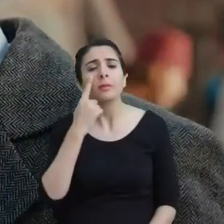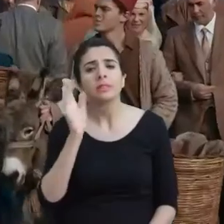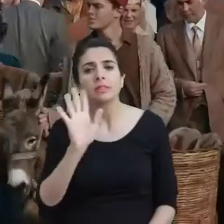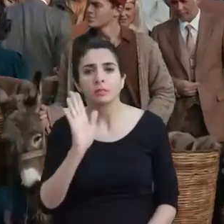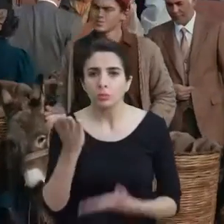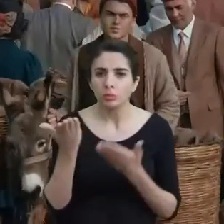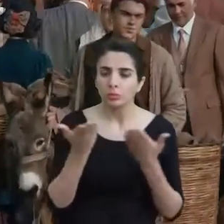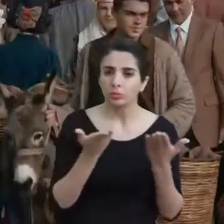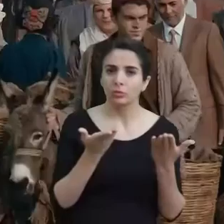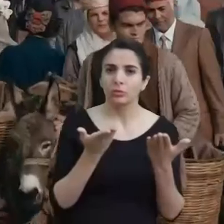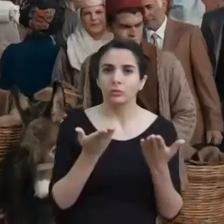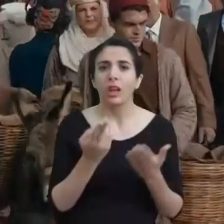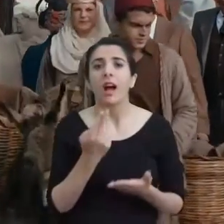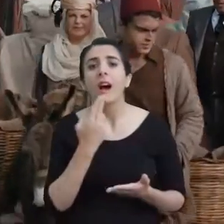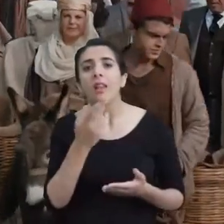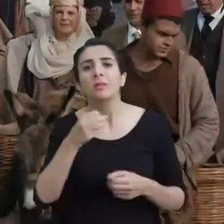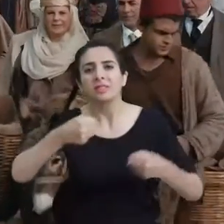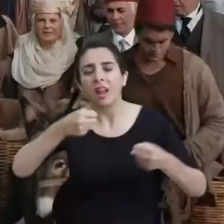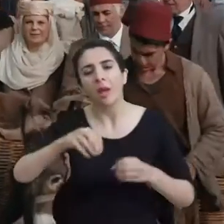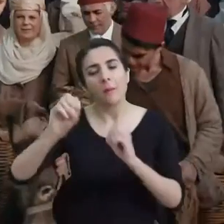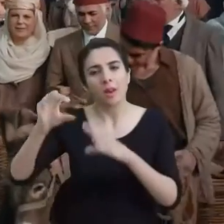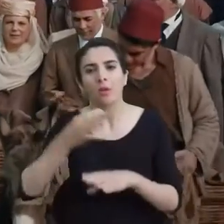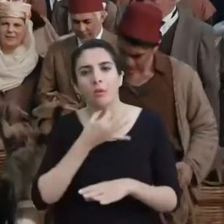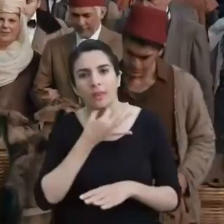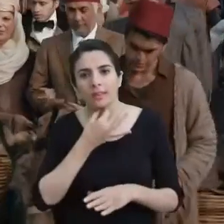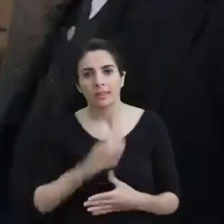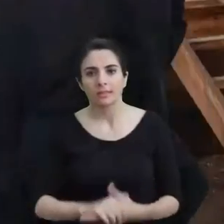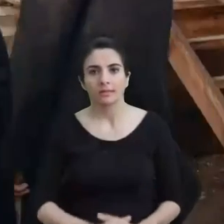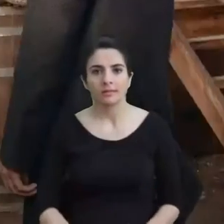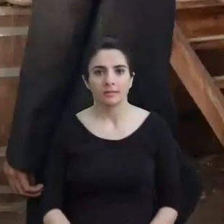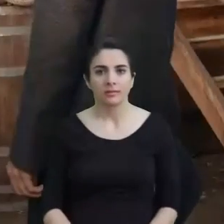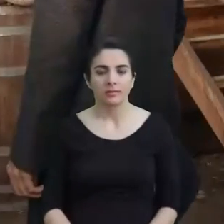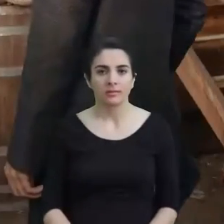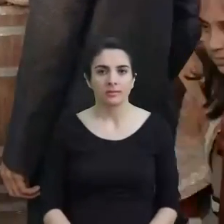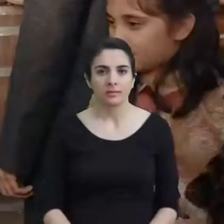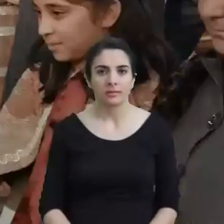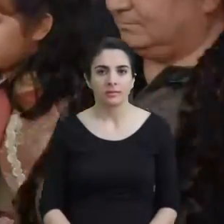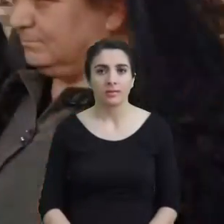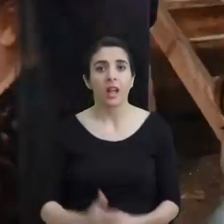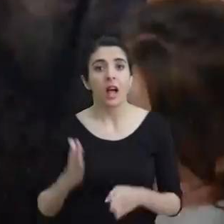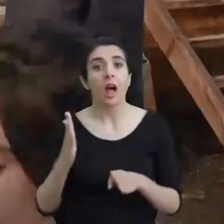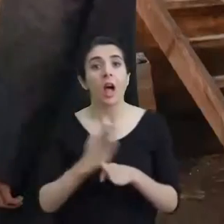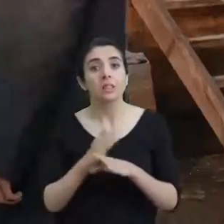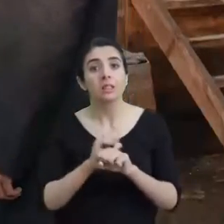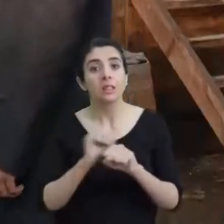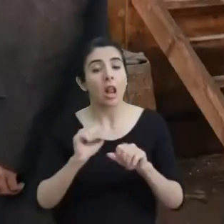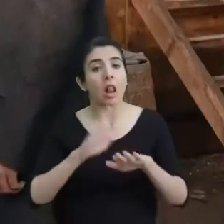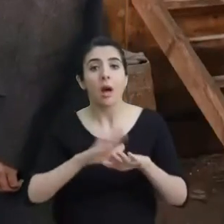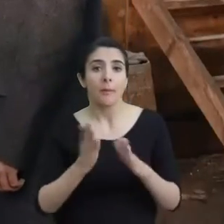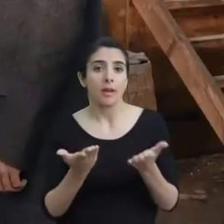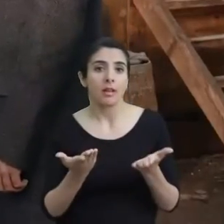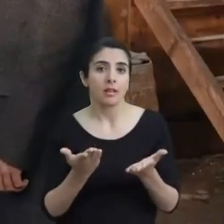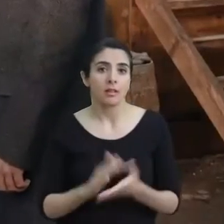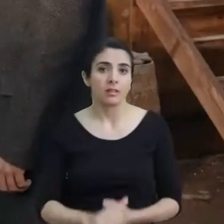Bakar mısın? Buyurun bey. Lütfen hanımefendilerin bagajlarını alın. Hamal koştu hemen. Eşyalara sakın zarar